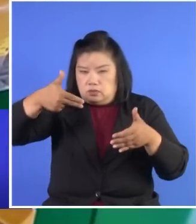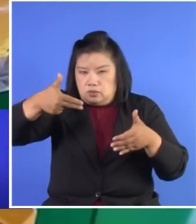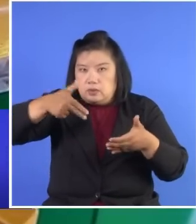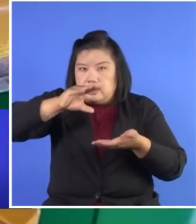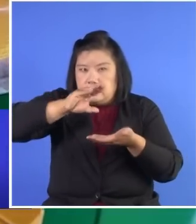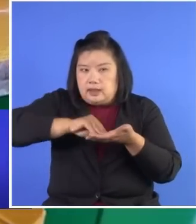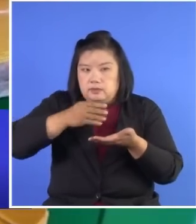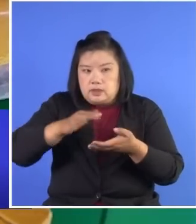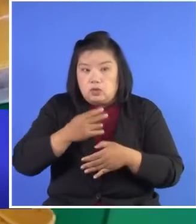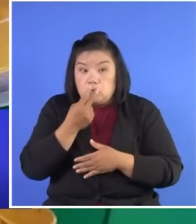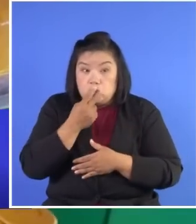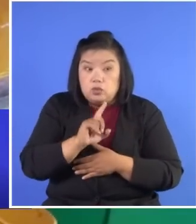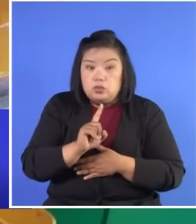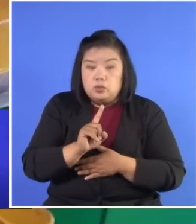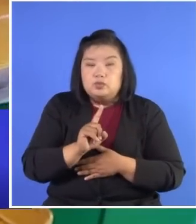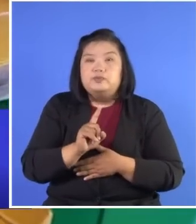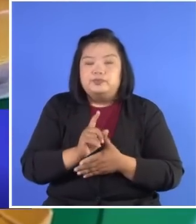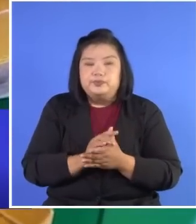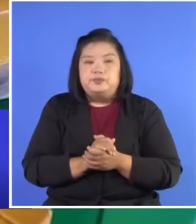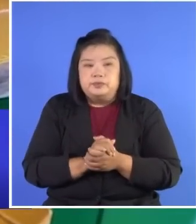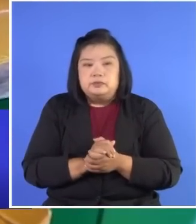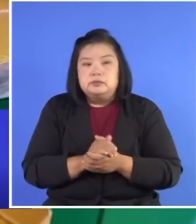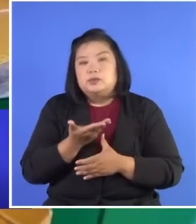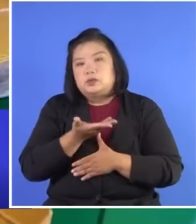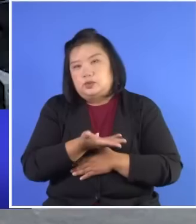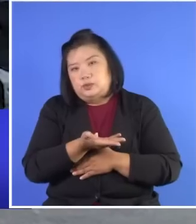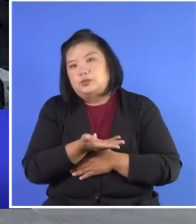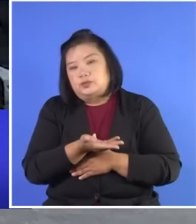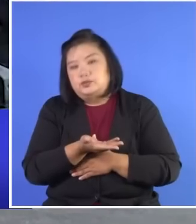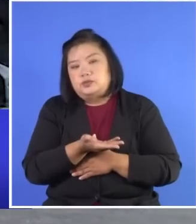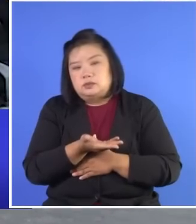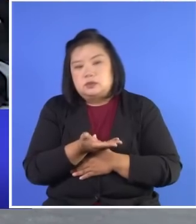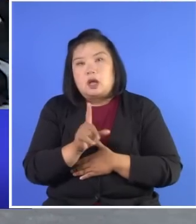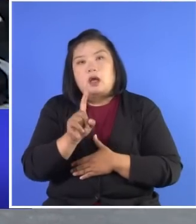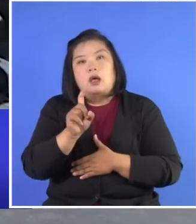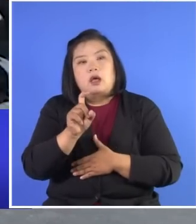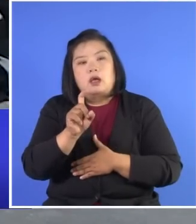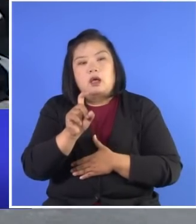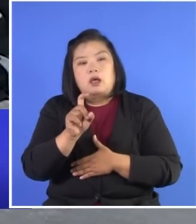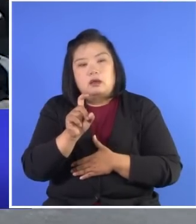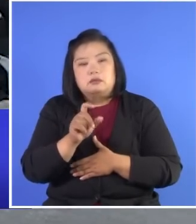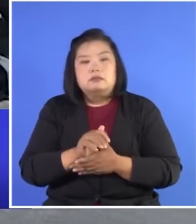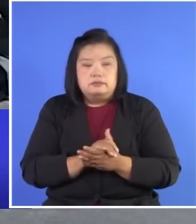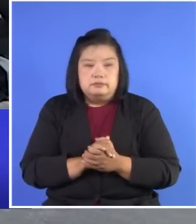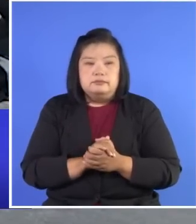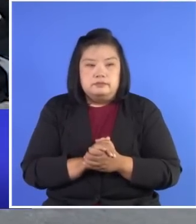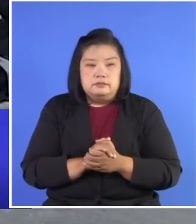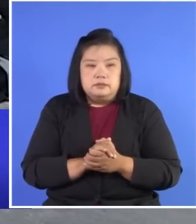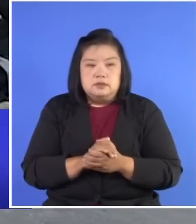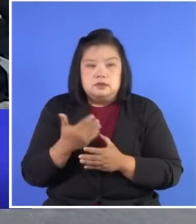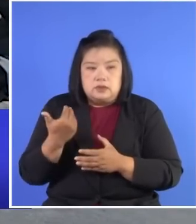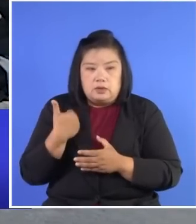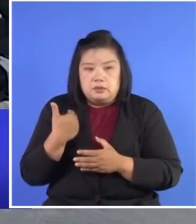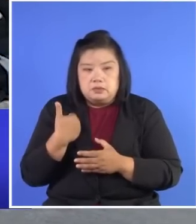ตำรวจไปตรวจสอบจุดเกิดเหตุนะคะสภาพที่เห็นนี่คือเห็นมั้ยแป้นมันแบบเสียหายไปแล้วอ่ะค่ะแล้วก็มีชิ้นส่วน